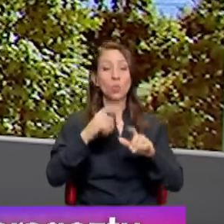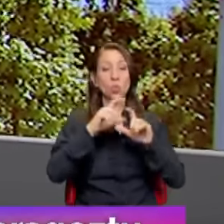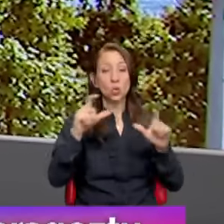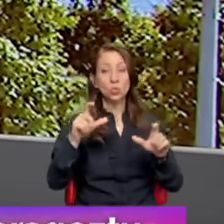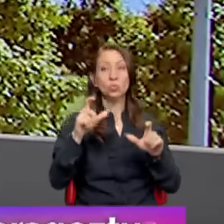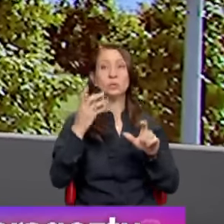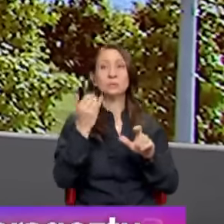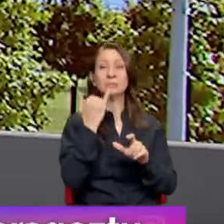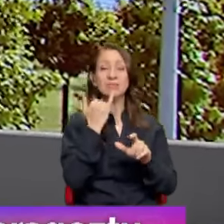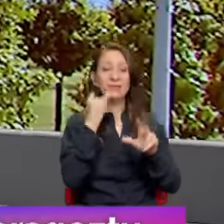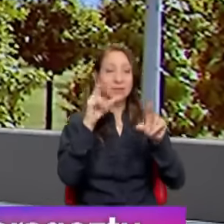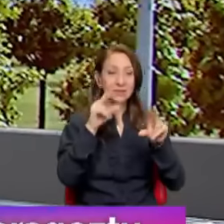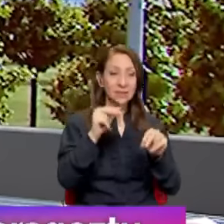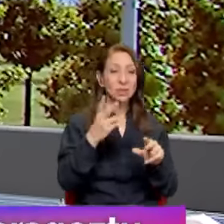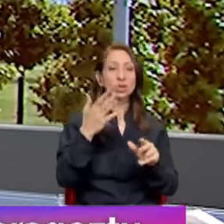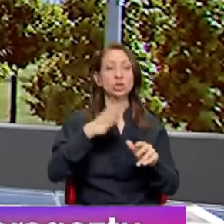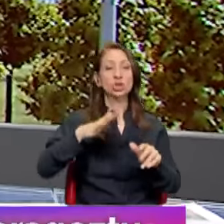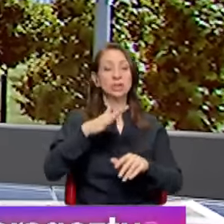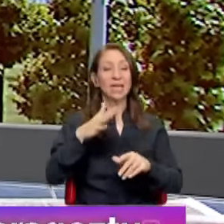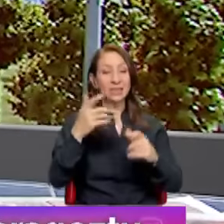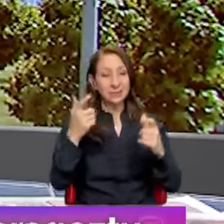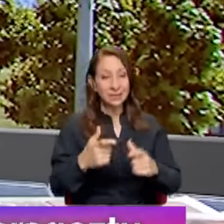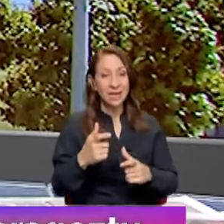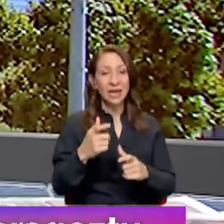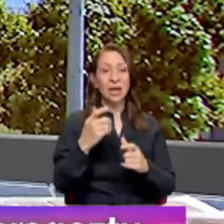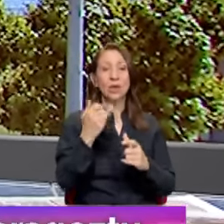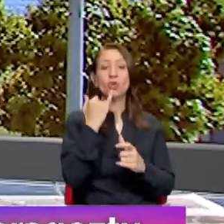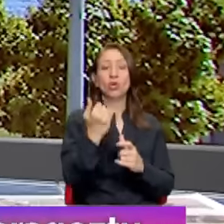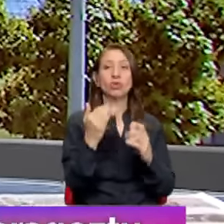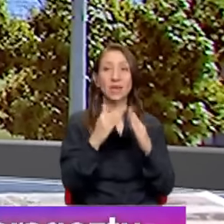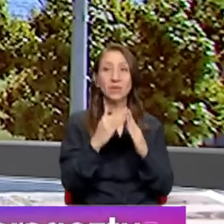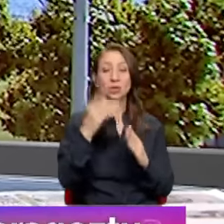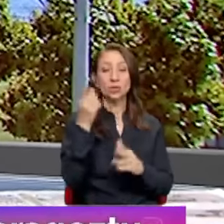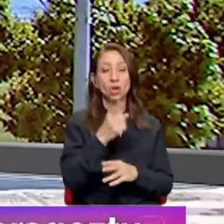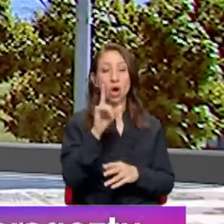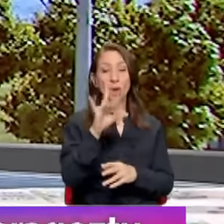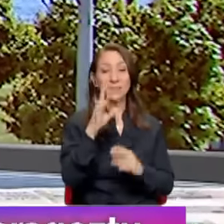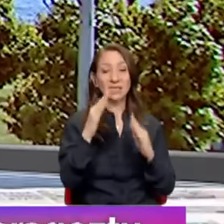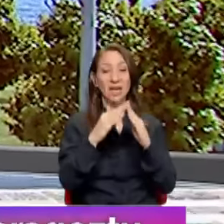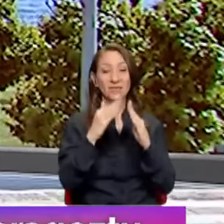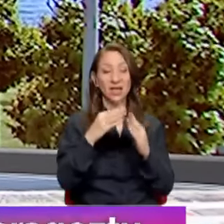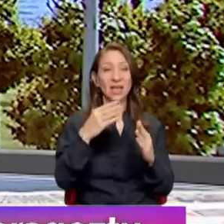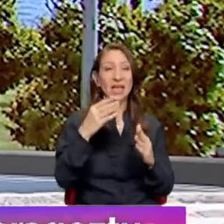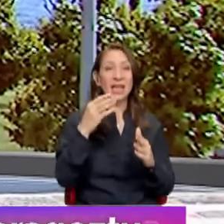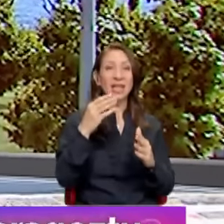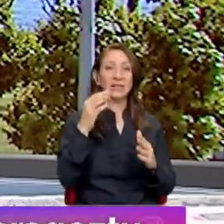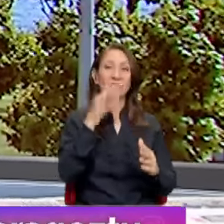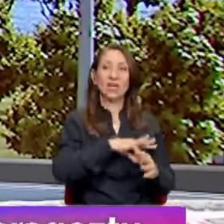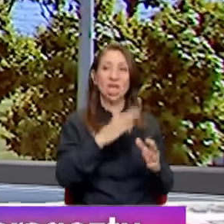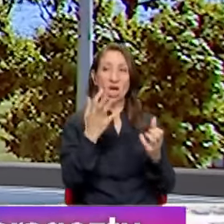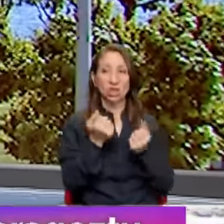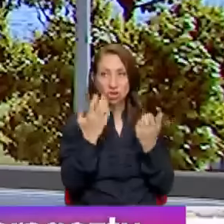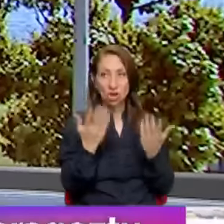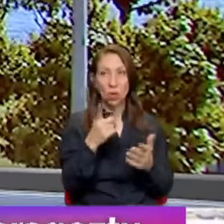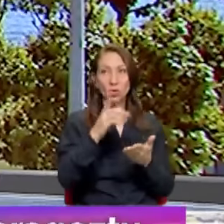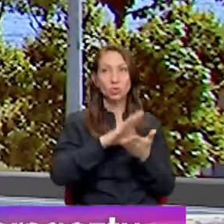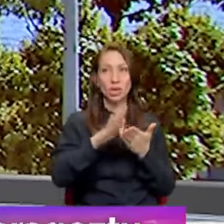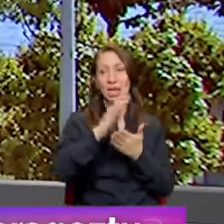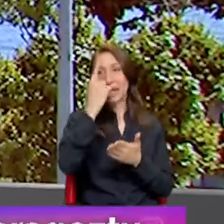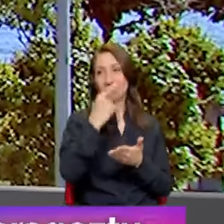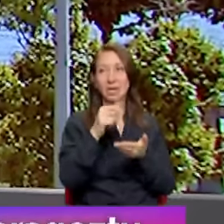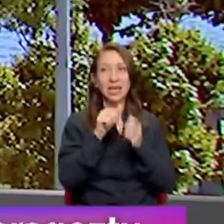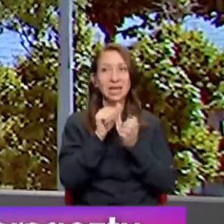kuruluşlarının misafirhane Sosyal Tesis ve konuk evlerinden % 155 indirimli faydalanabilecek o düzenlemenin